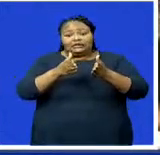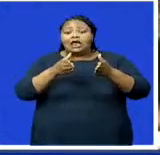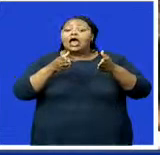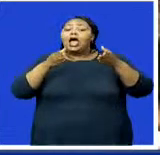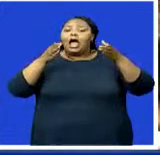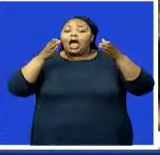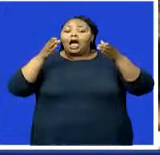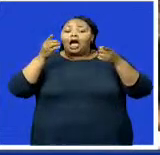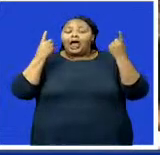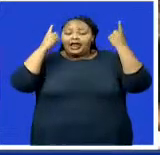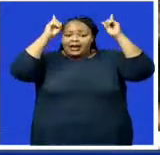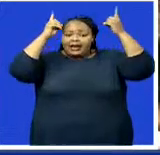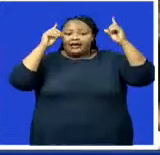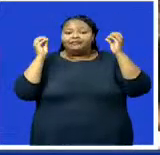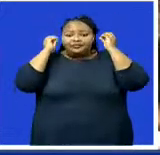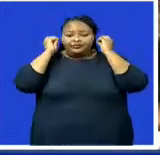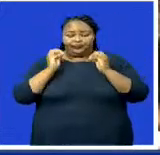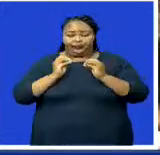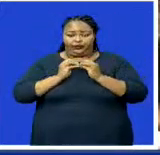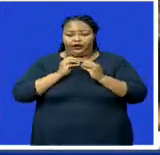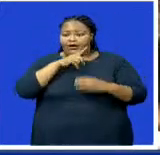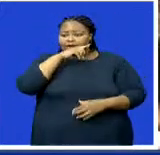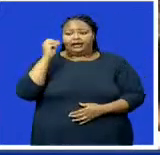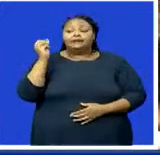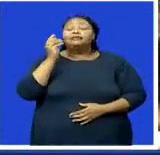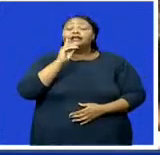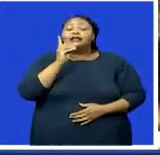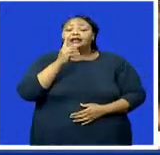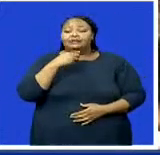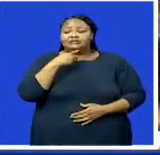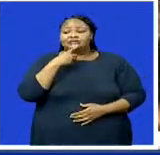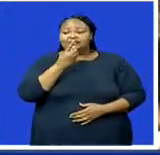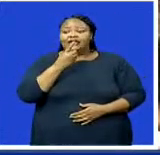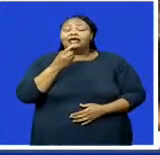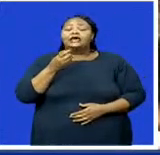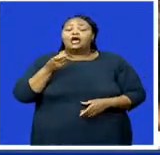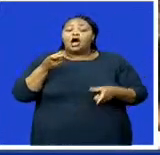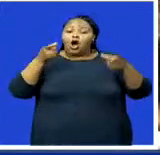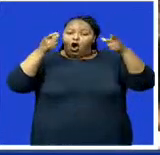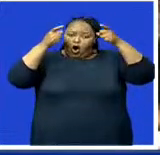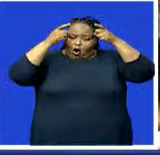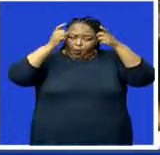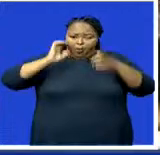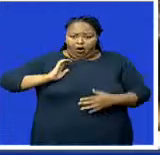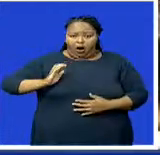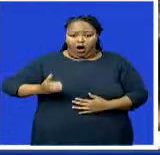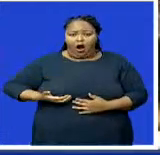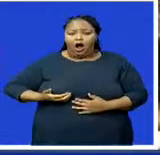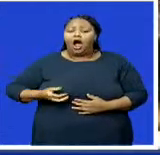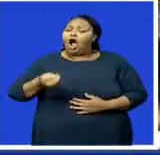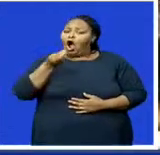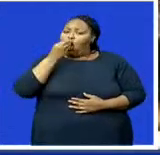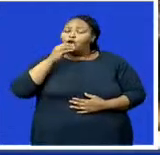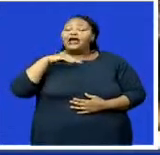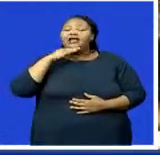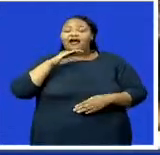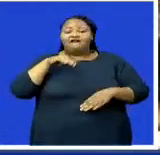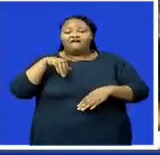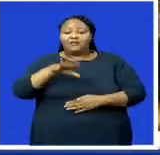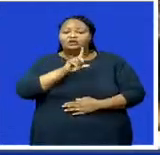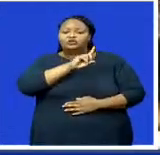Dlamini lochazile ukuthi tinkomati ngito lefanele tiphiwe kudla lokwanele njengoba titala emathole tiphindze dikhicide